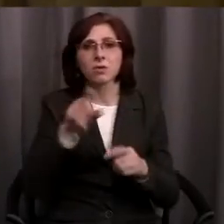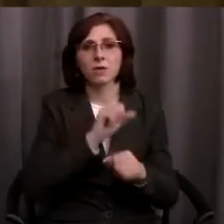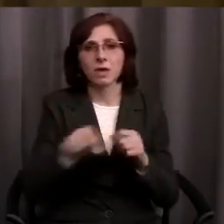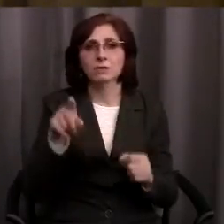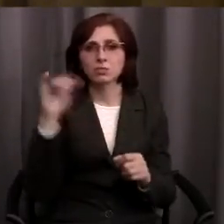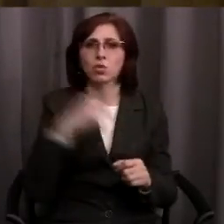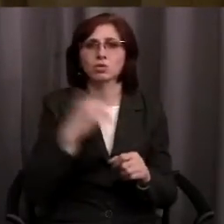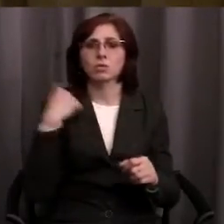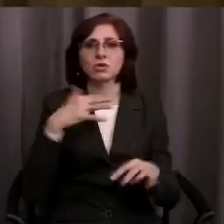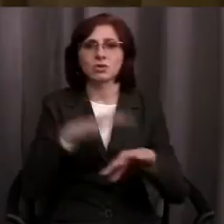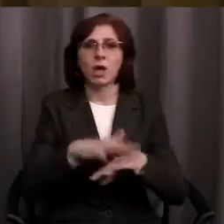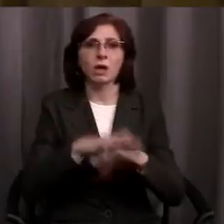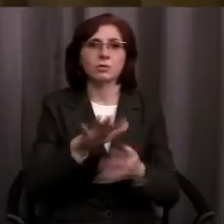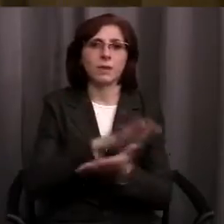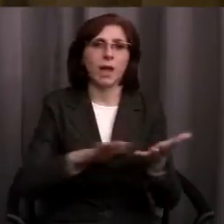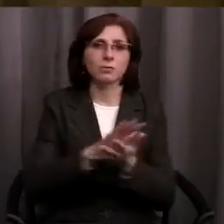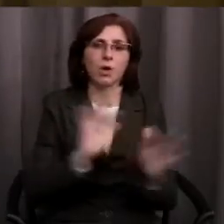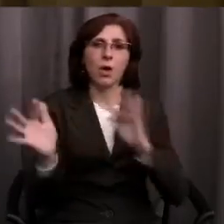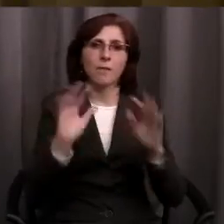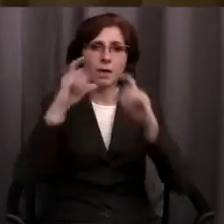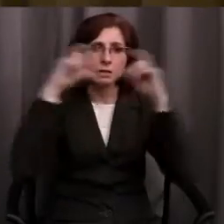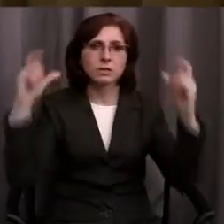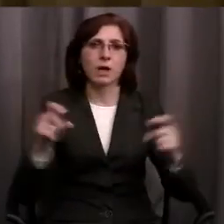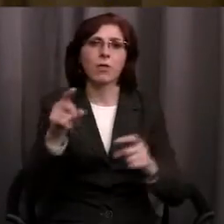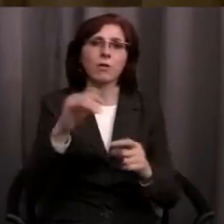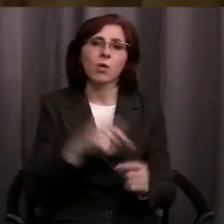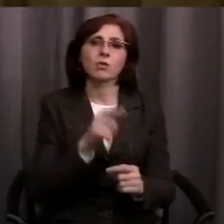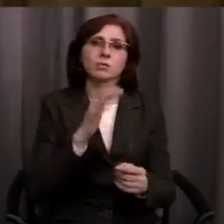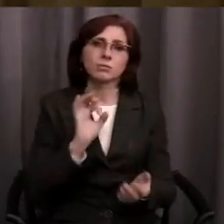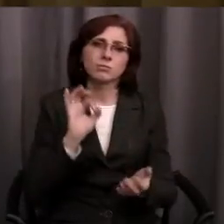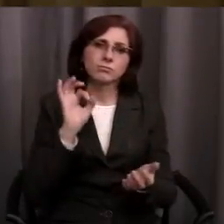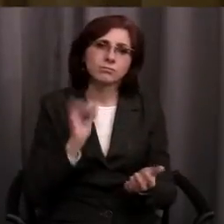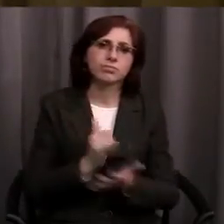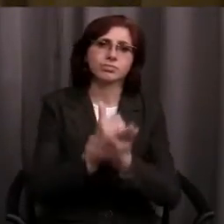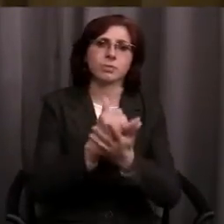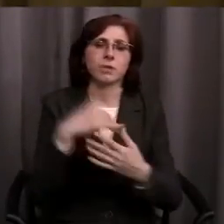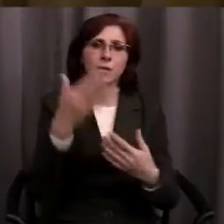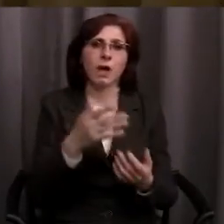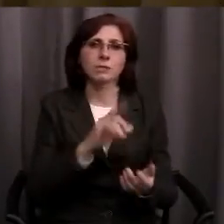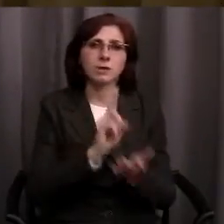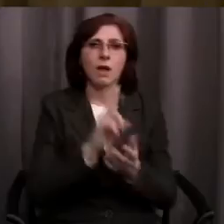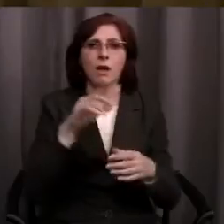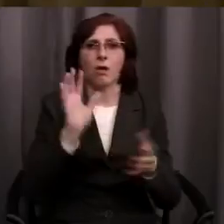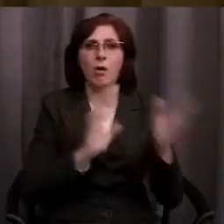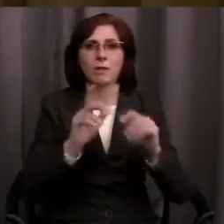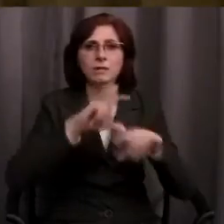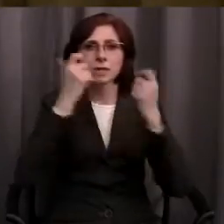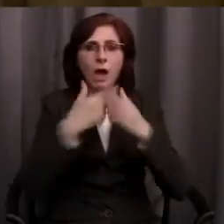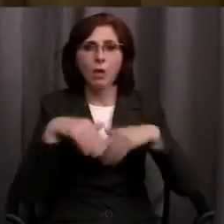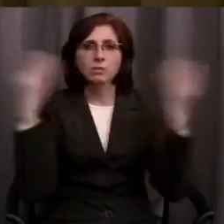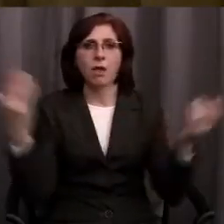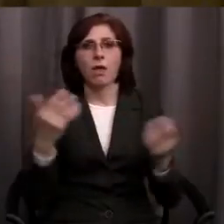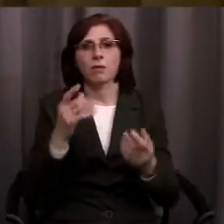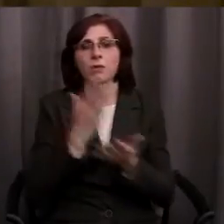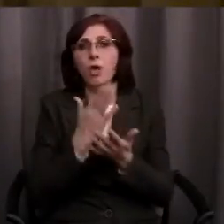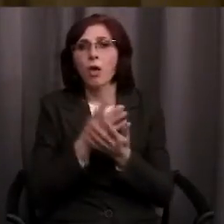sieć takich placówek opieki instytucjonalnej, które by zapewniały zarówno opiekę całodobową, ale i